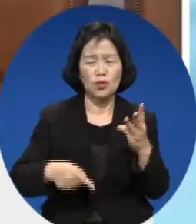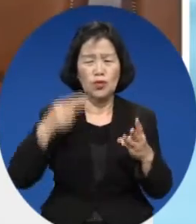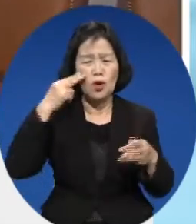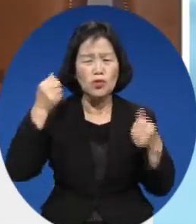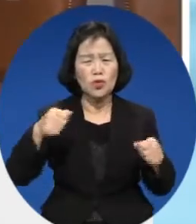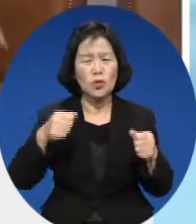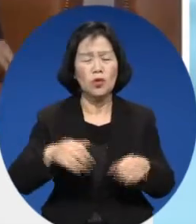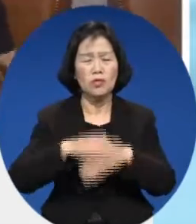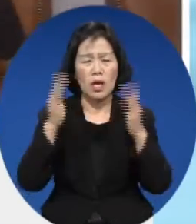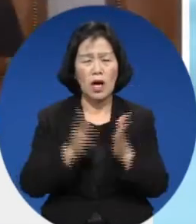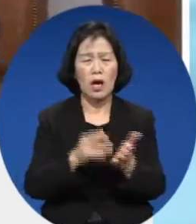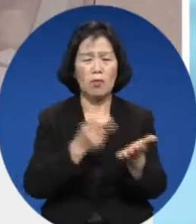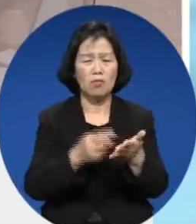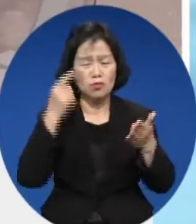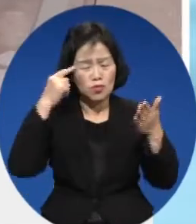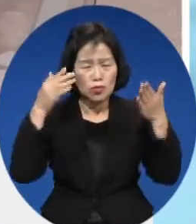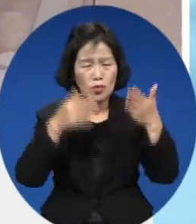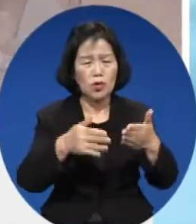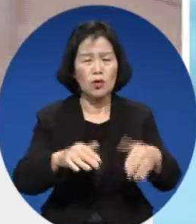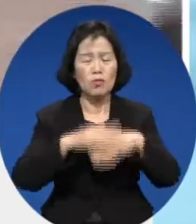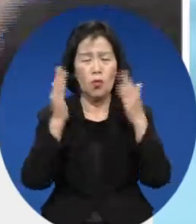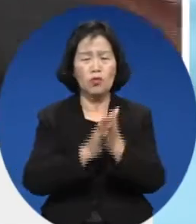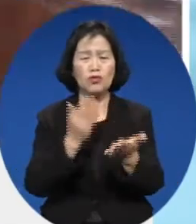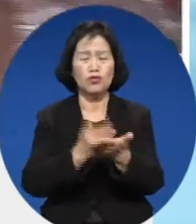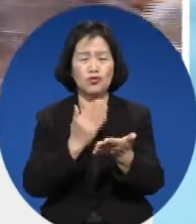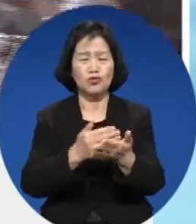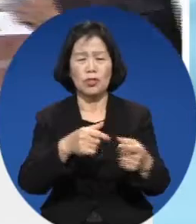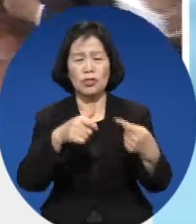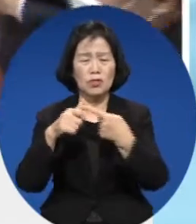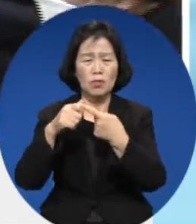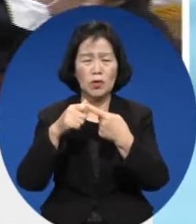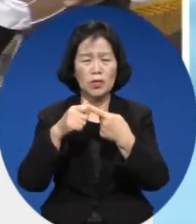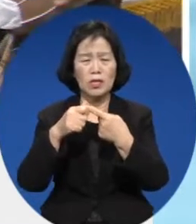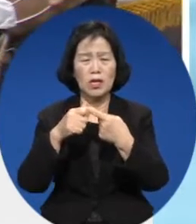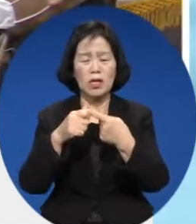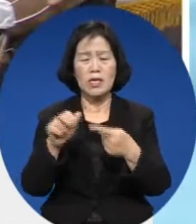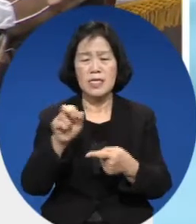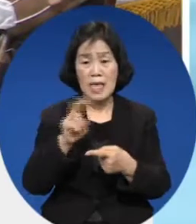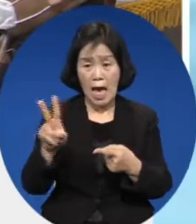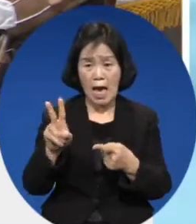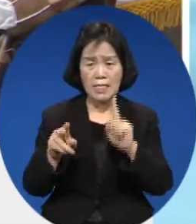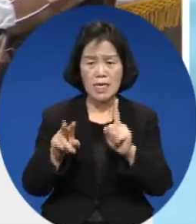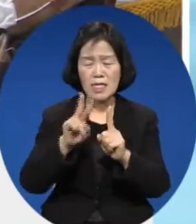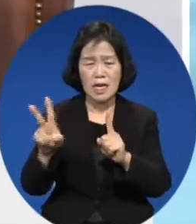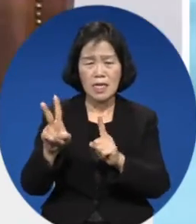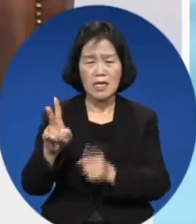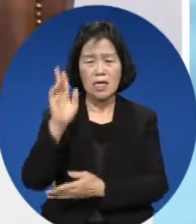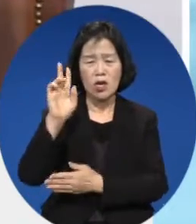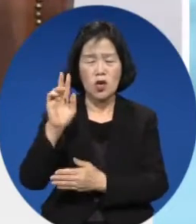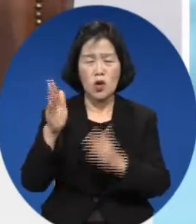있어요. 다 지금 법무부에가 있습니다. 모든 뉴스의 첫머리가 제1야당의 네. 공수처법